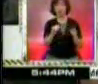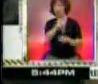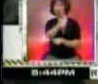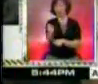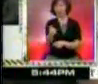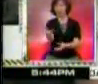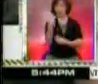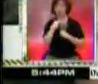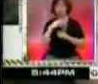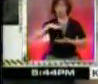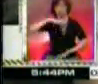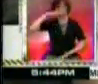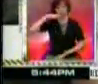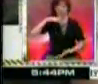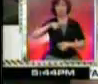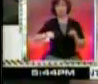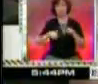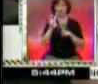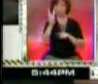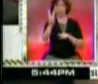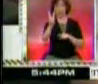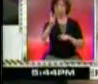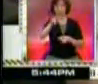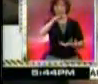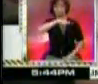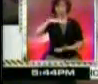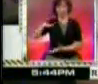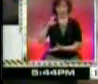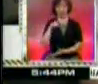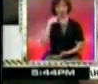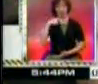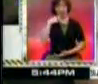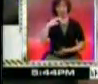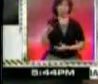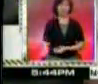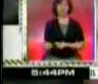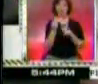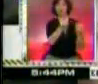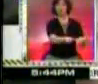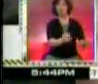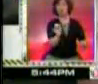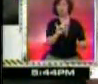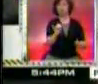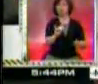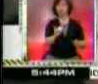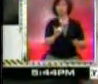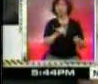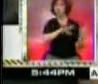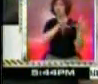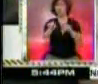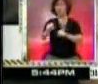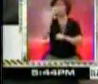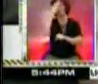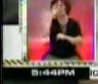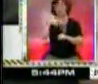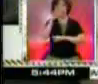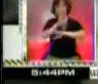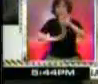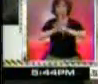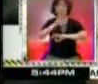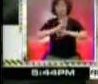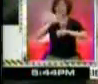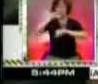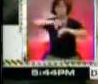kaban. Oh. 6 na kaban lang po binigay sa kanya. Ang ginawa niya po, kinaraid niya po yun, kasama pa po siya ng raid. May mga nabalian po ng paa